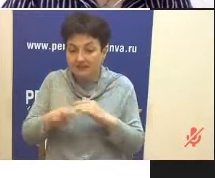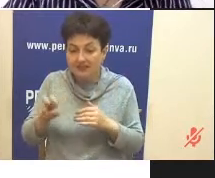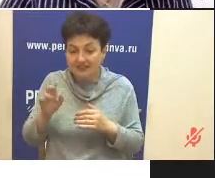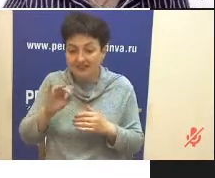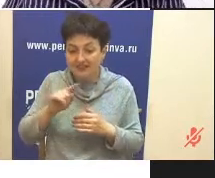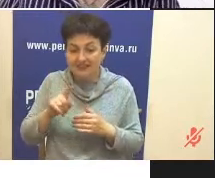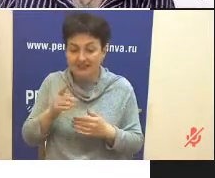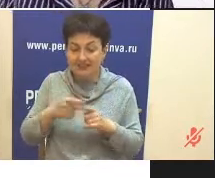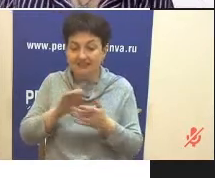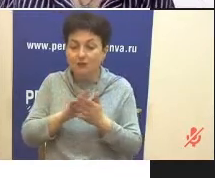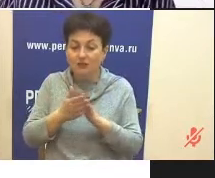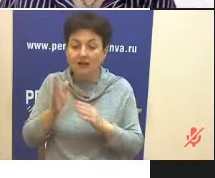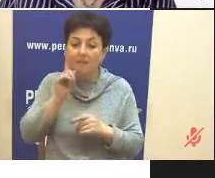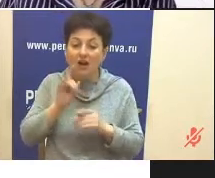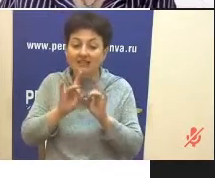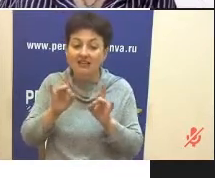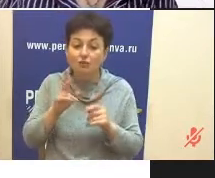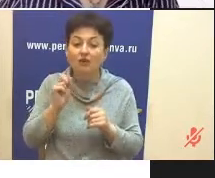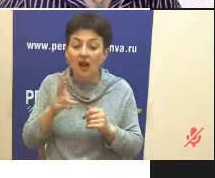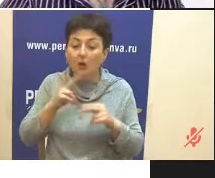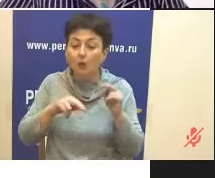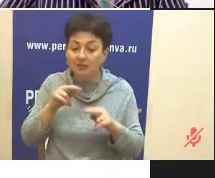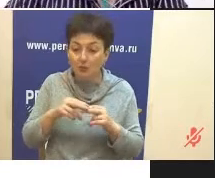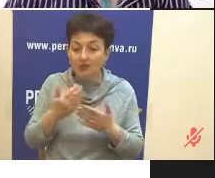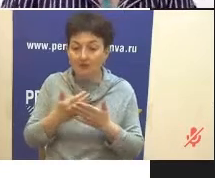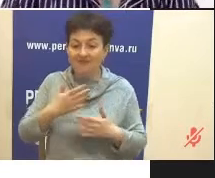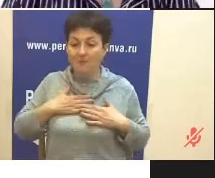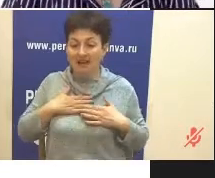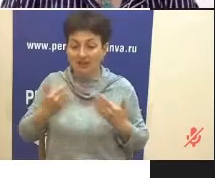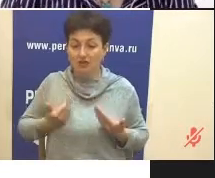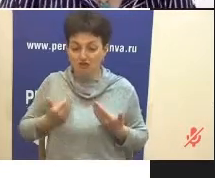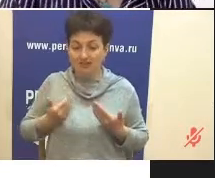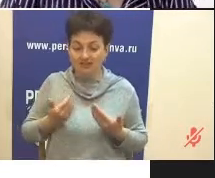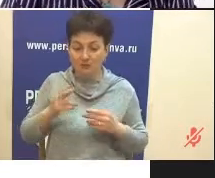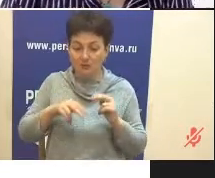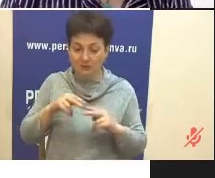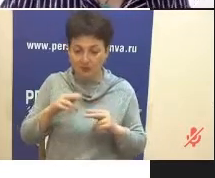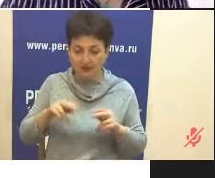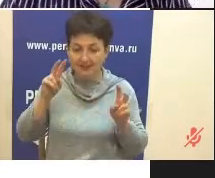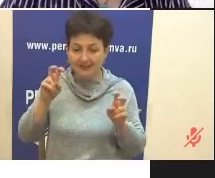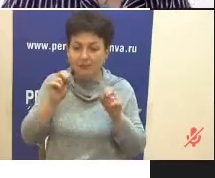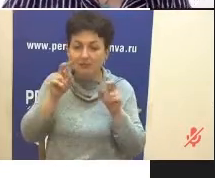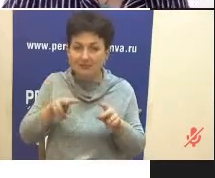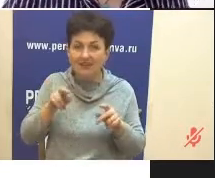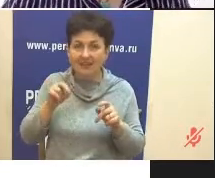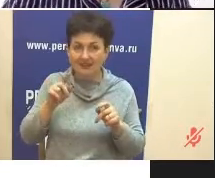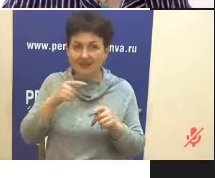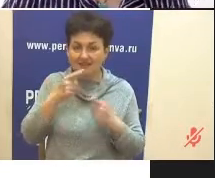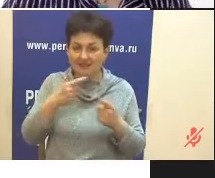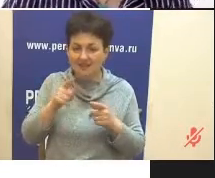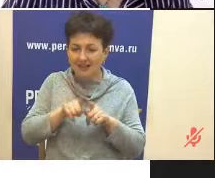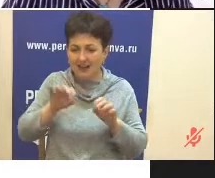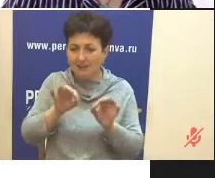я пока расскажу о том, как это все устроено, например, в моей жизни. Тему я специально назвала немножечко провокационно.